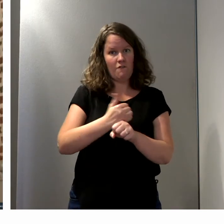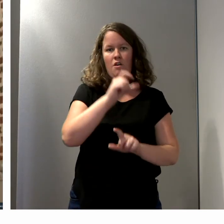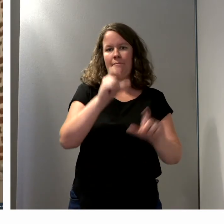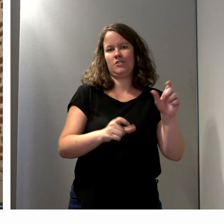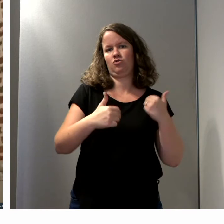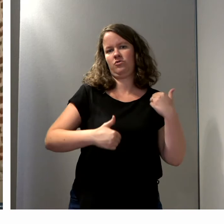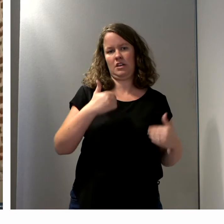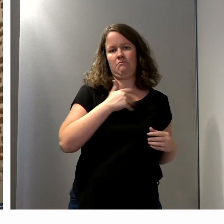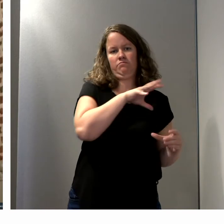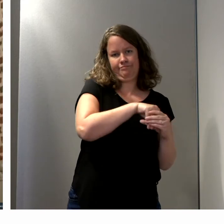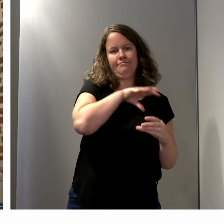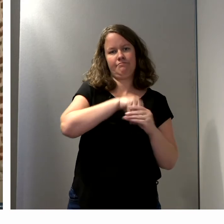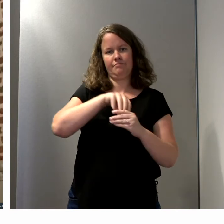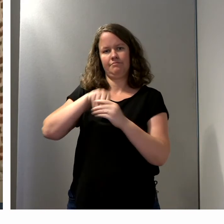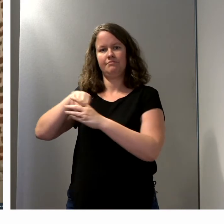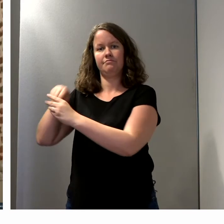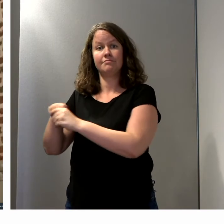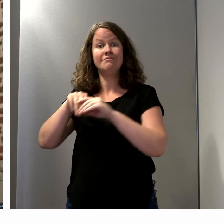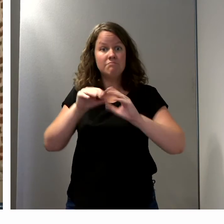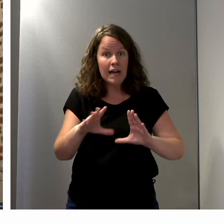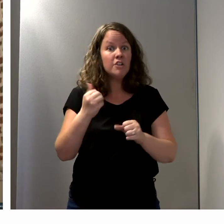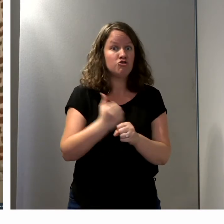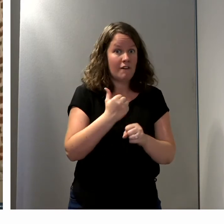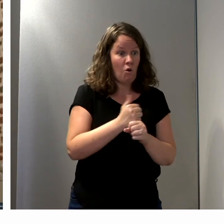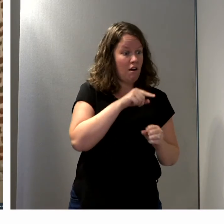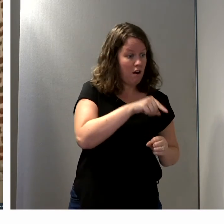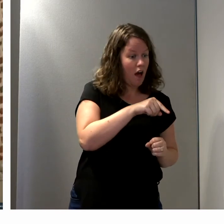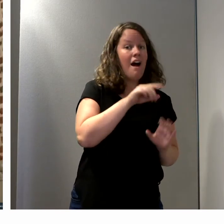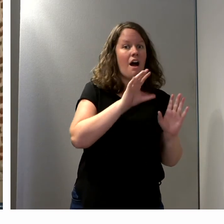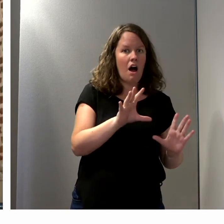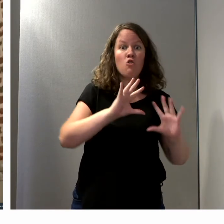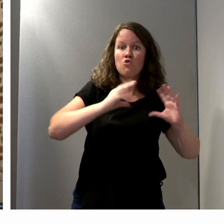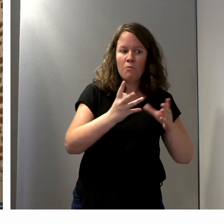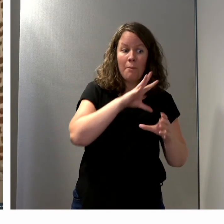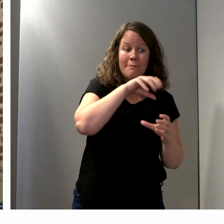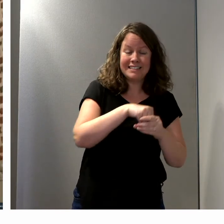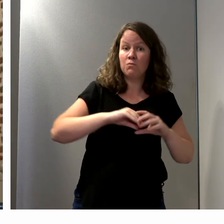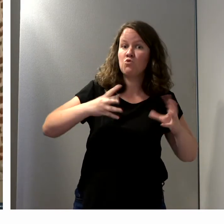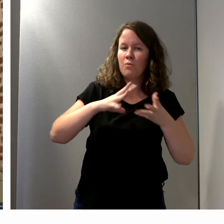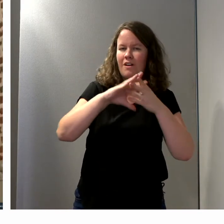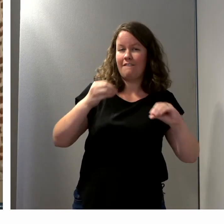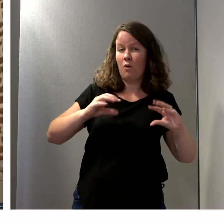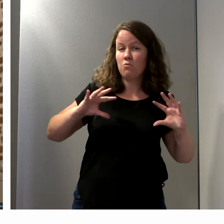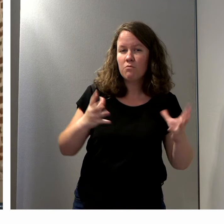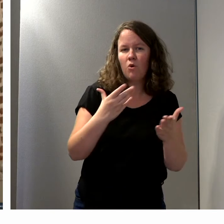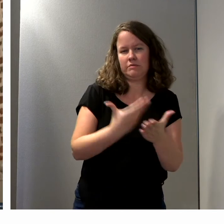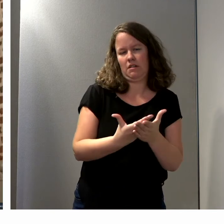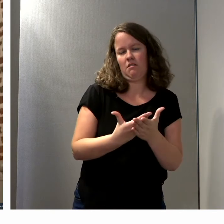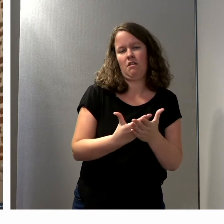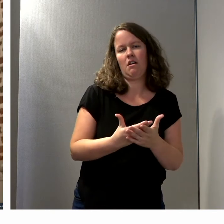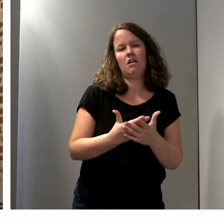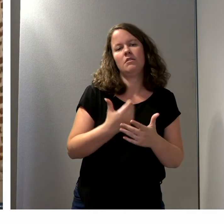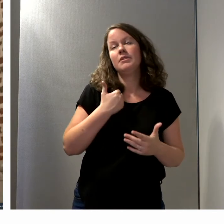Et ce que je voulais dire, c'est qu'à chacune de ces étapes, du coup, il faut se questionner sur quels sont les bons outils de cette participation. Ouais. C'est ça que je voulais dire, mais en aucun